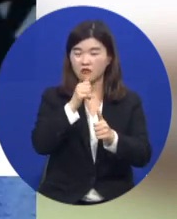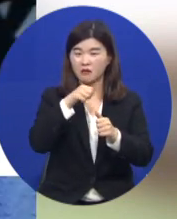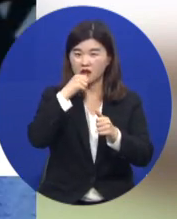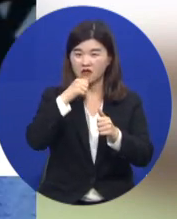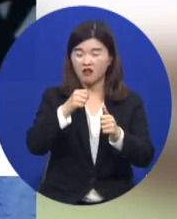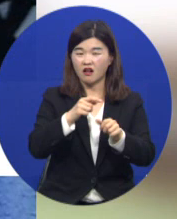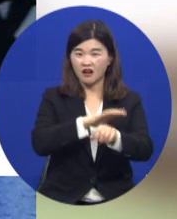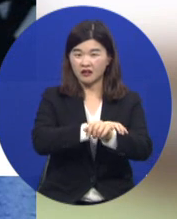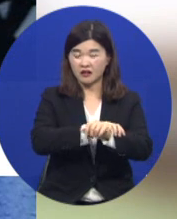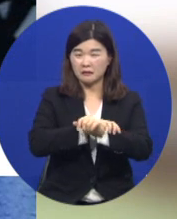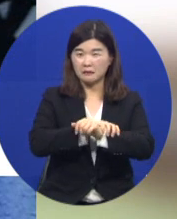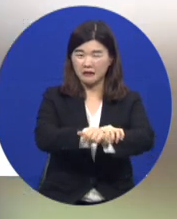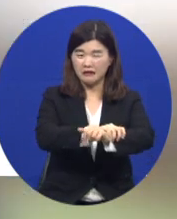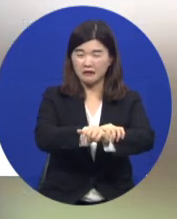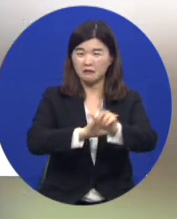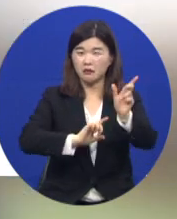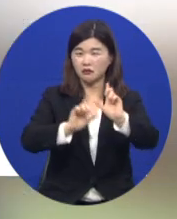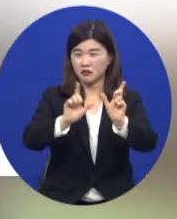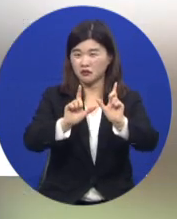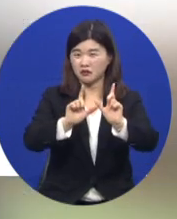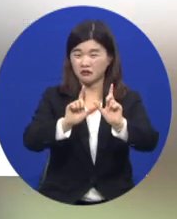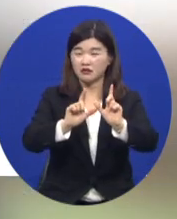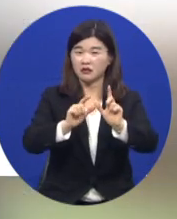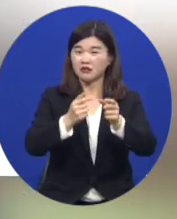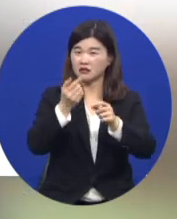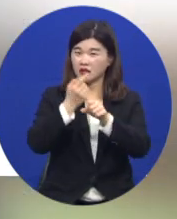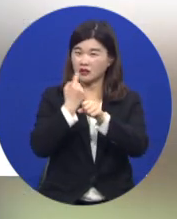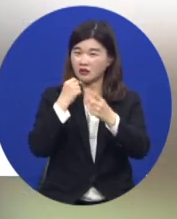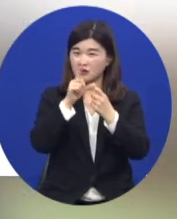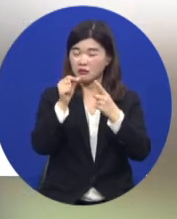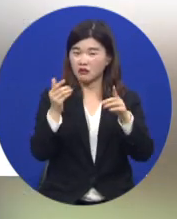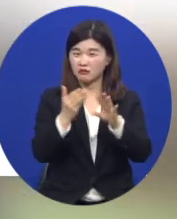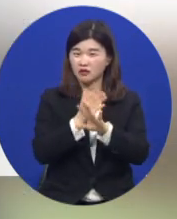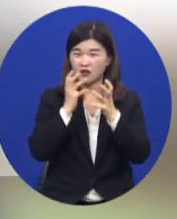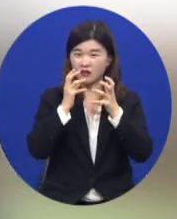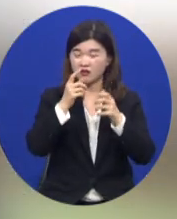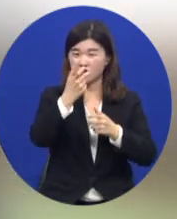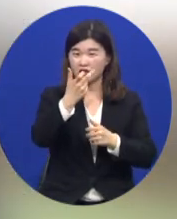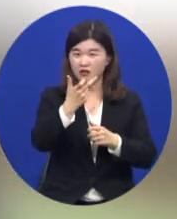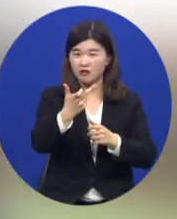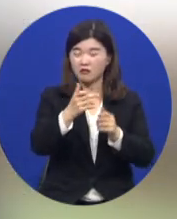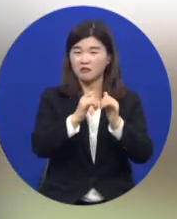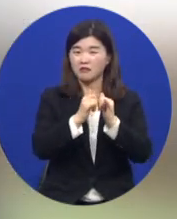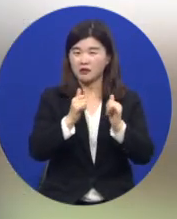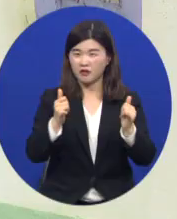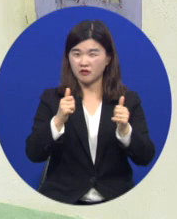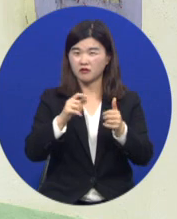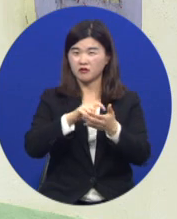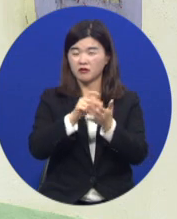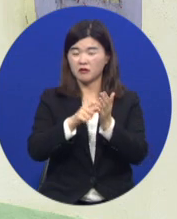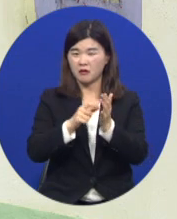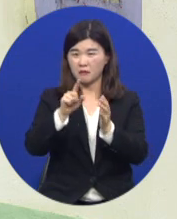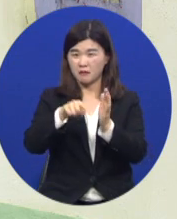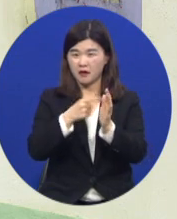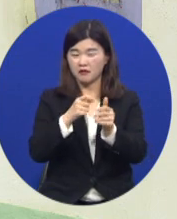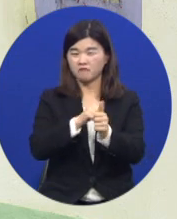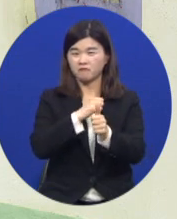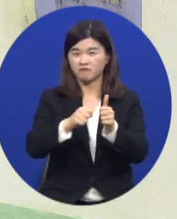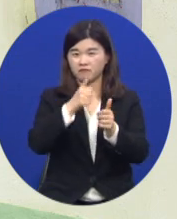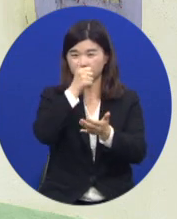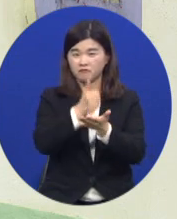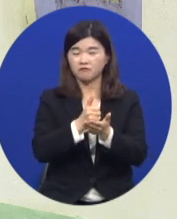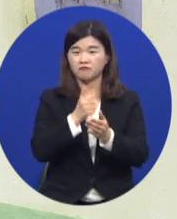식사시간 한쪽 팔을 잡아 끄는 등 지난해 11월부터 원아 16명을 100여 차례 학대한 혐의를 받고